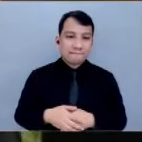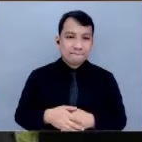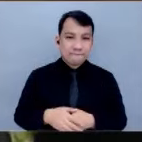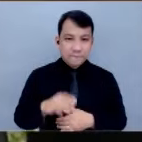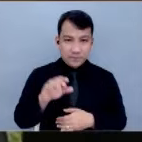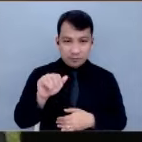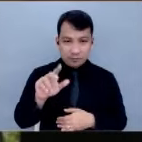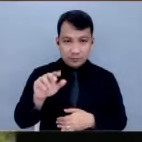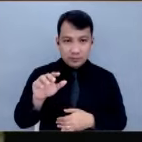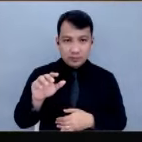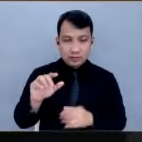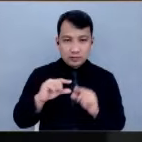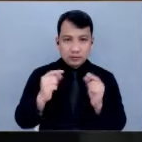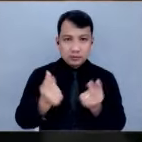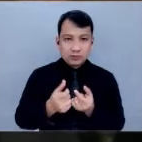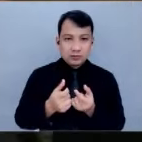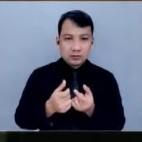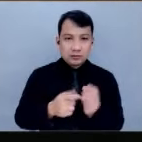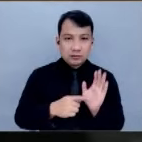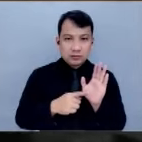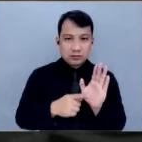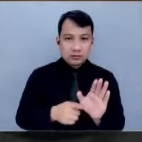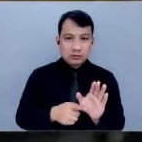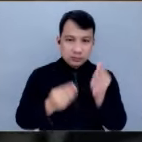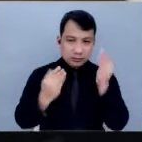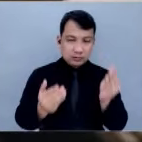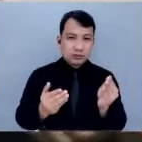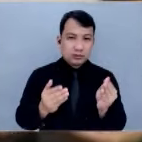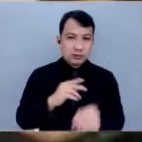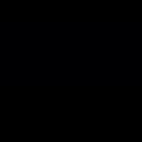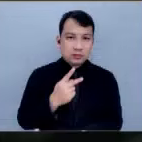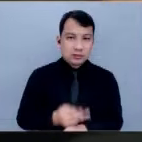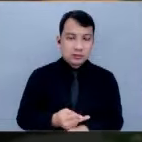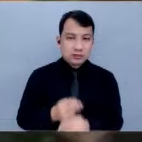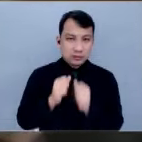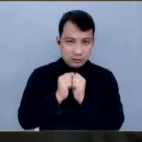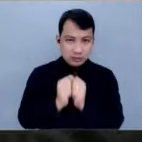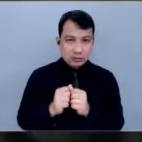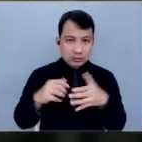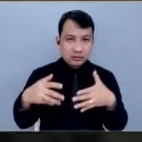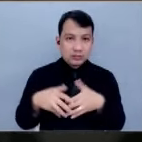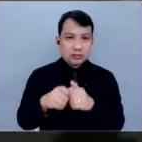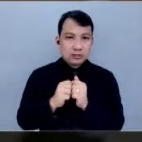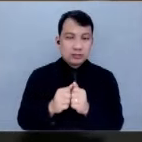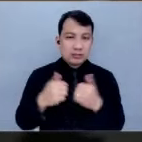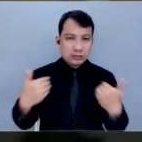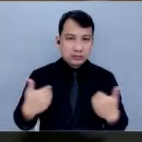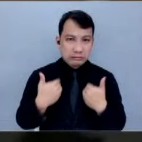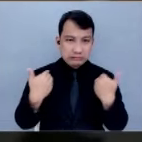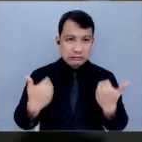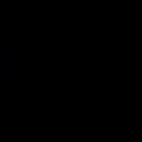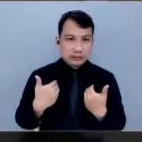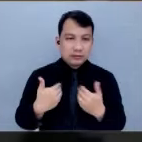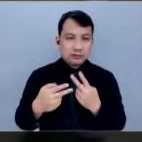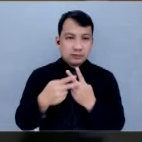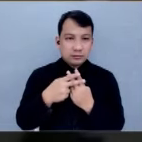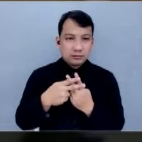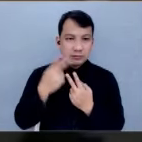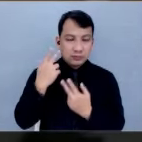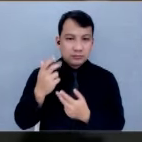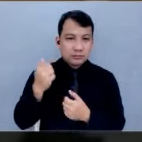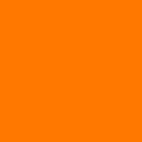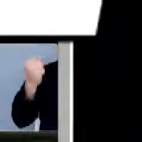ng grupo na ituro ang kapangyarihan ng pagsasama-sama ng mga kabataan. Hashtag going